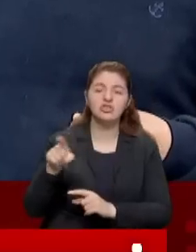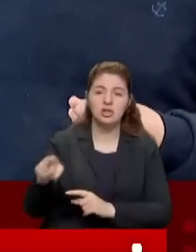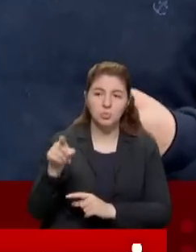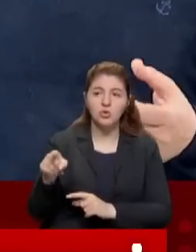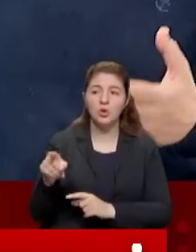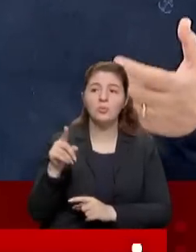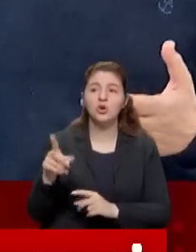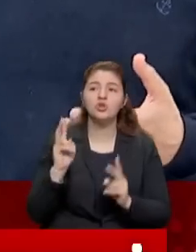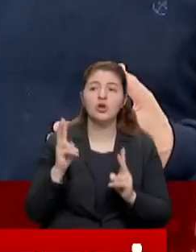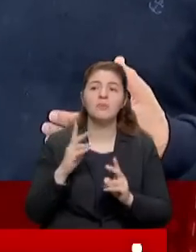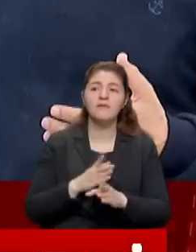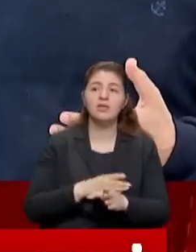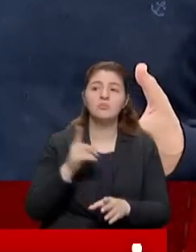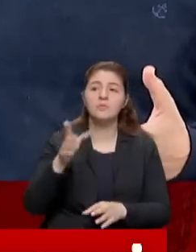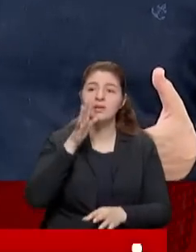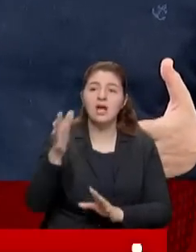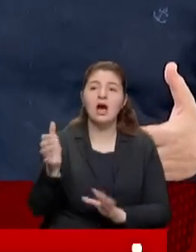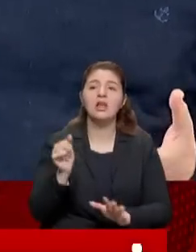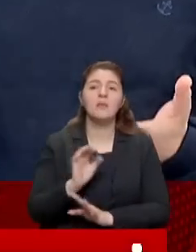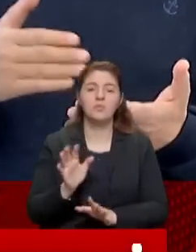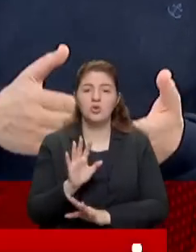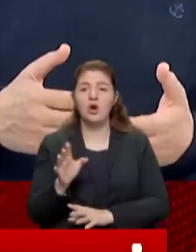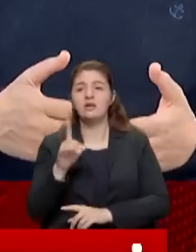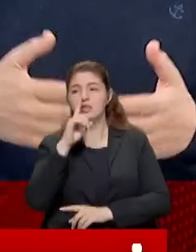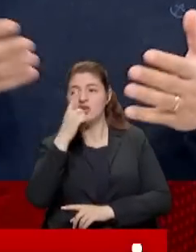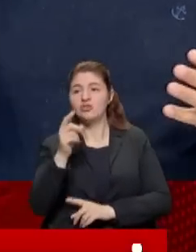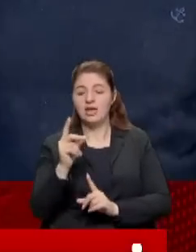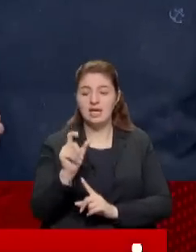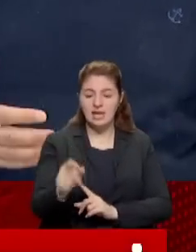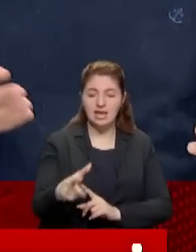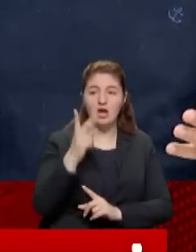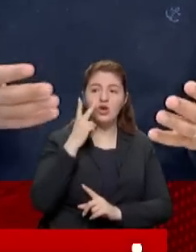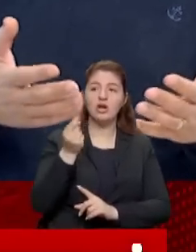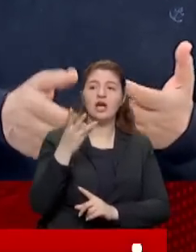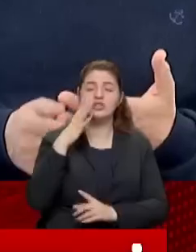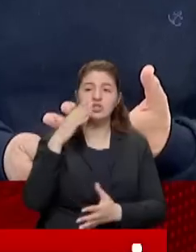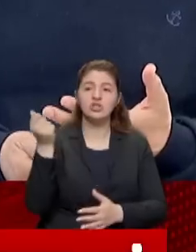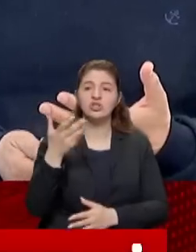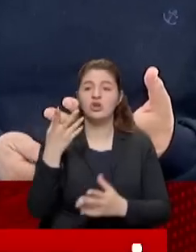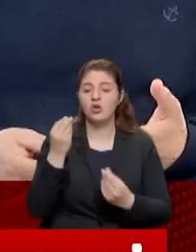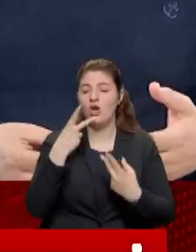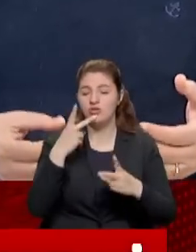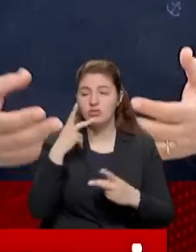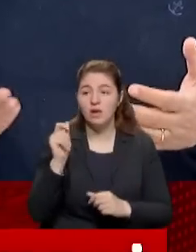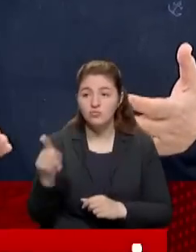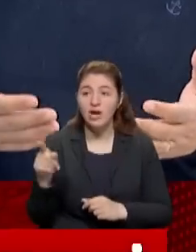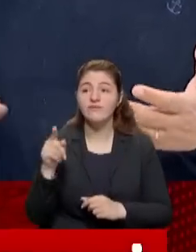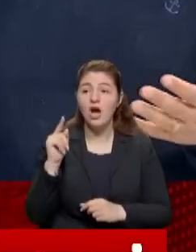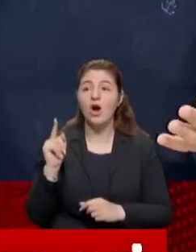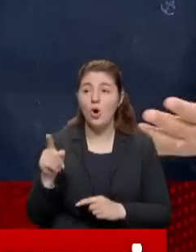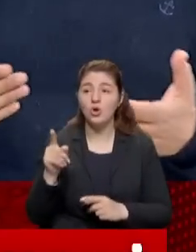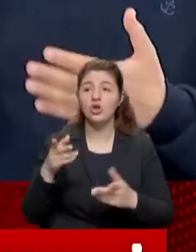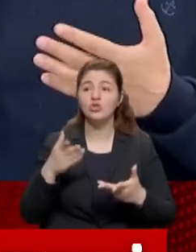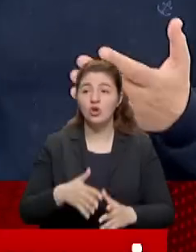buna normal vatandaş bu bilgiye erişemiyor. Sadece il bazında kaç kişi olduğunu açıklayacak YSK. Ve de oradan